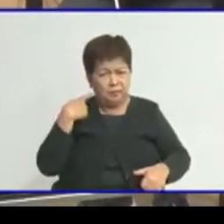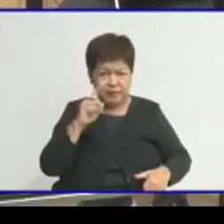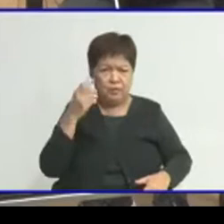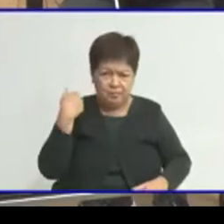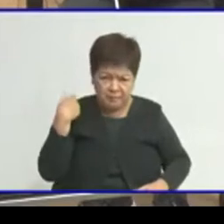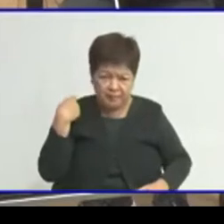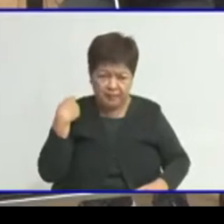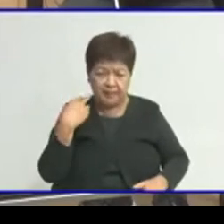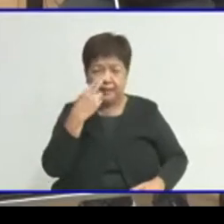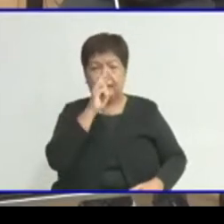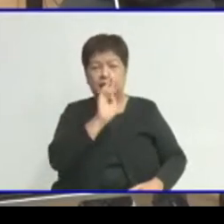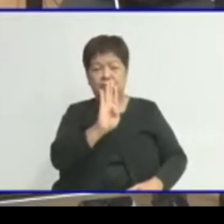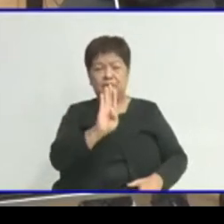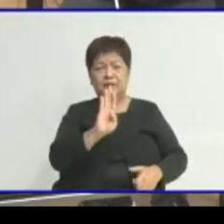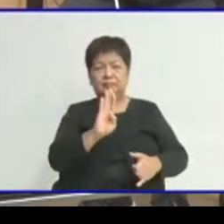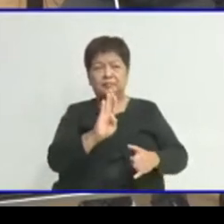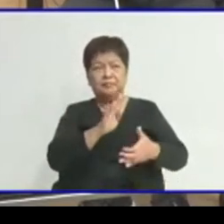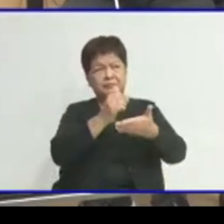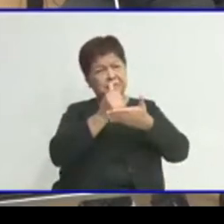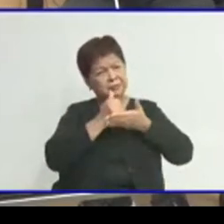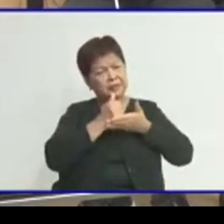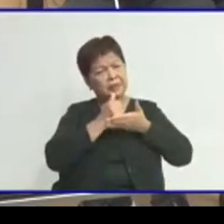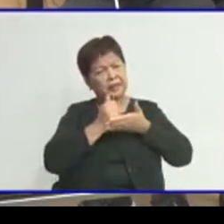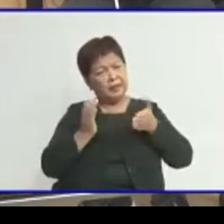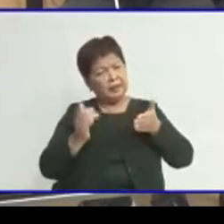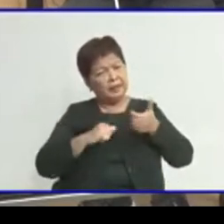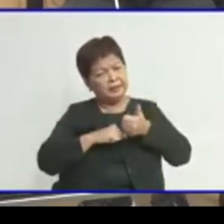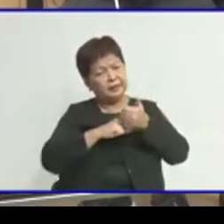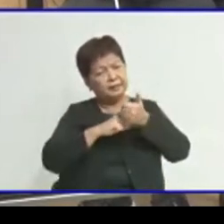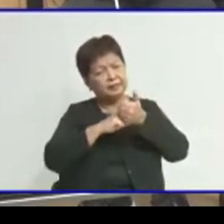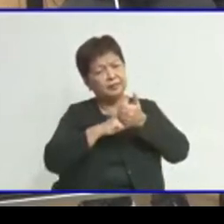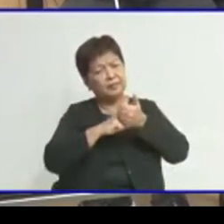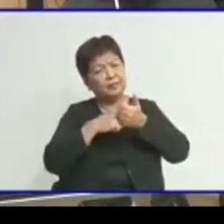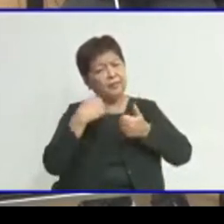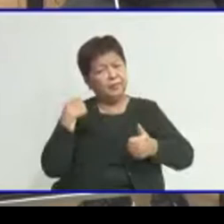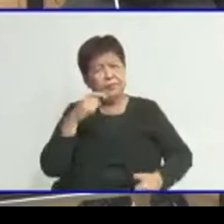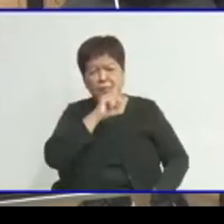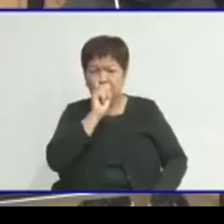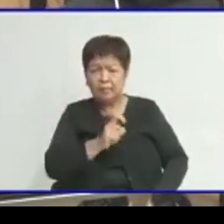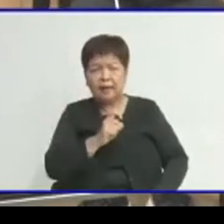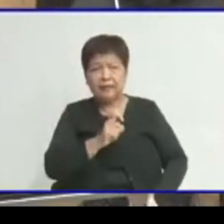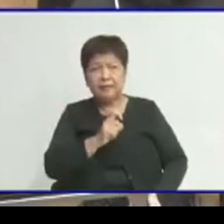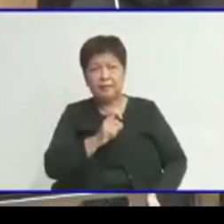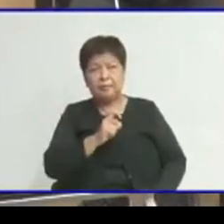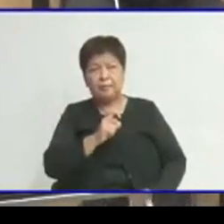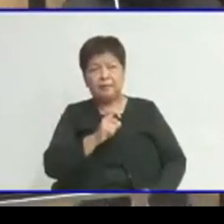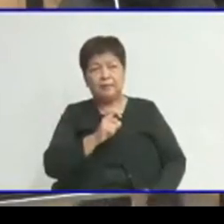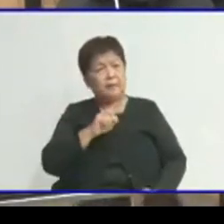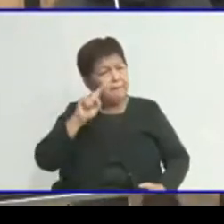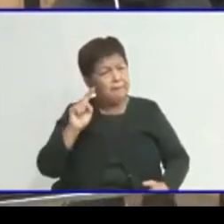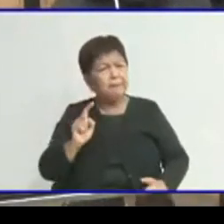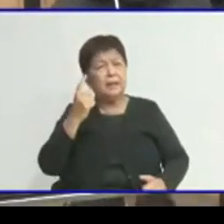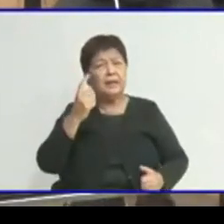มันน่าจะเป็นประโยชน์นะคะเหมือนที่เราคุยกันที่ฉันเกิดมาตั้งแต่แรกว่าอะไรที่มันออกมาใหม่เนี่ยมันน่าที่จะมีประโยชน์ในความคิดเห็น